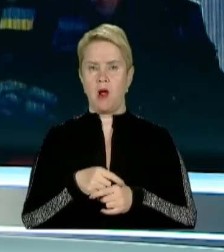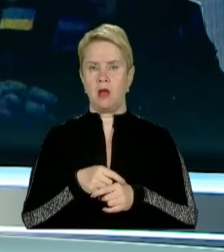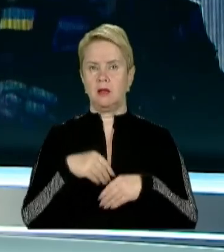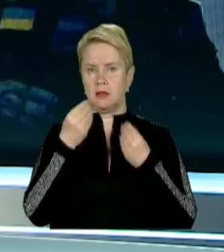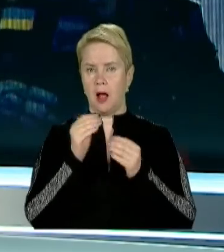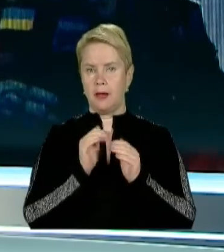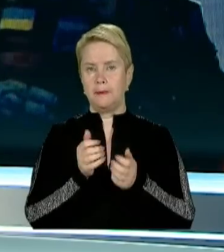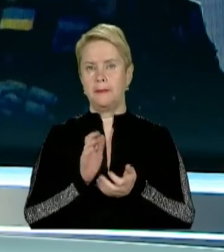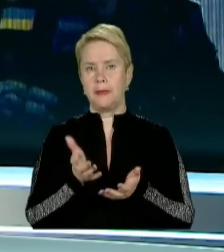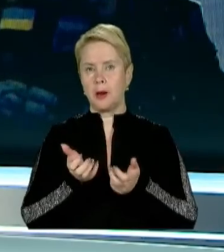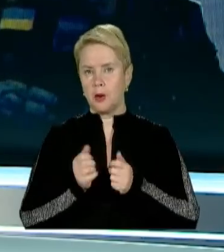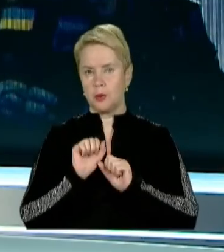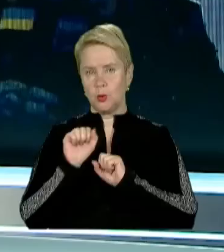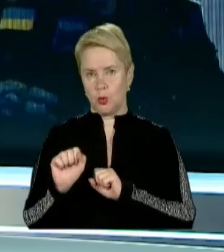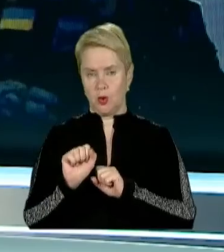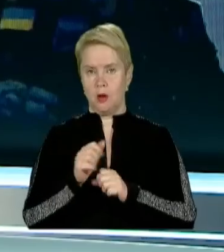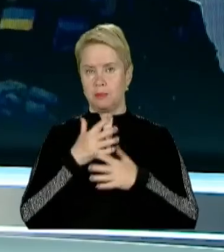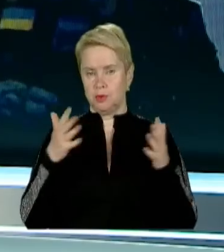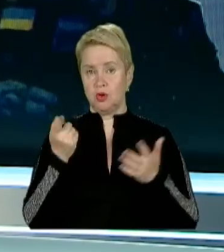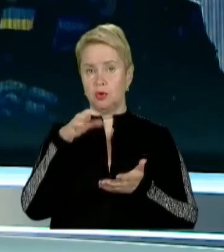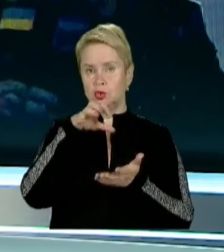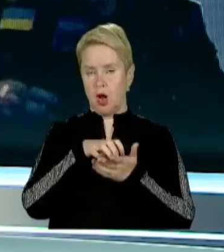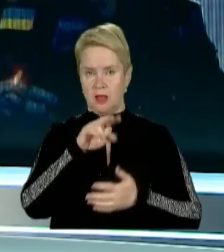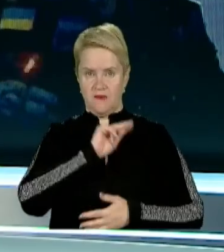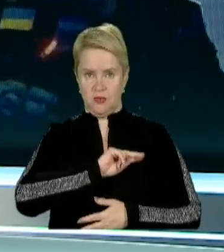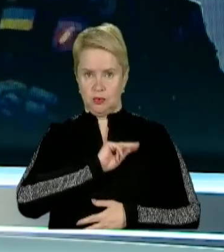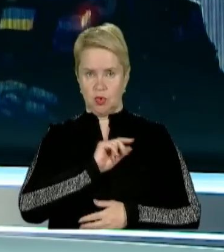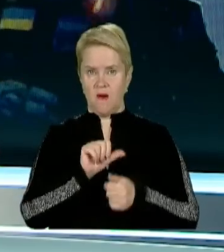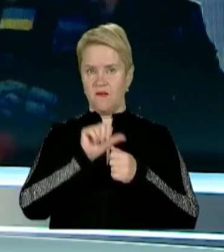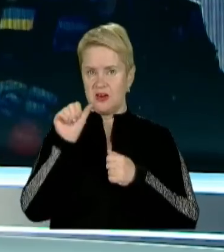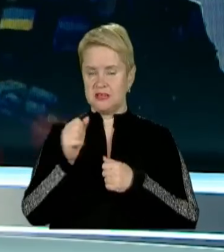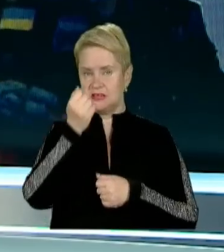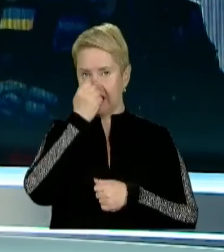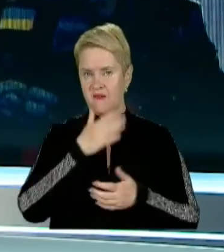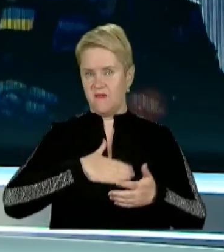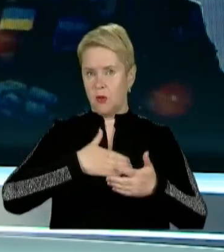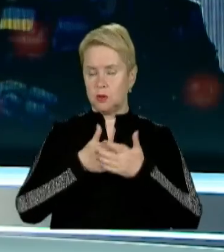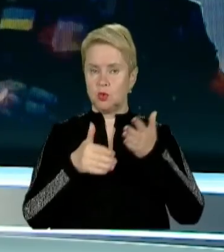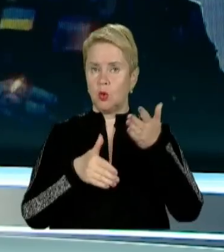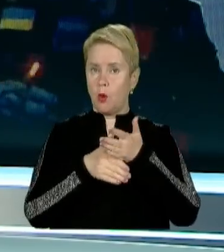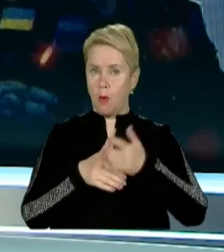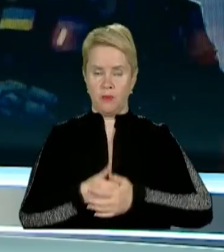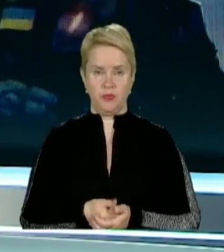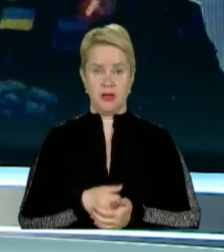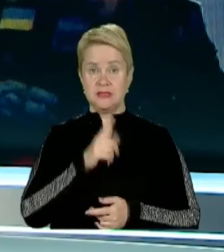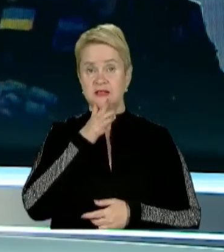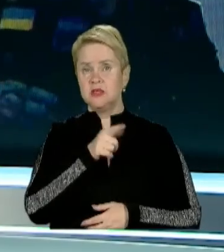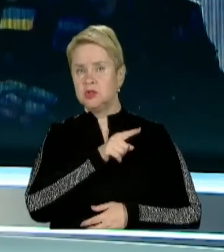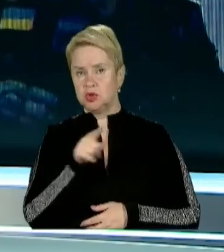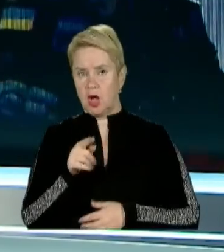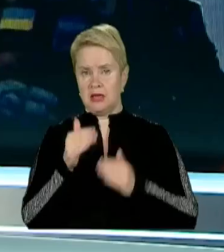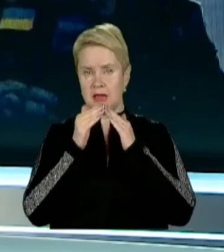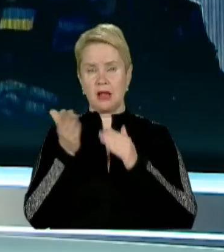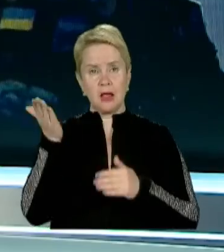дав притулок іншим. Більше року його шелтер функціонує виключно завдяки волонтерській допомозі. За цей час дах